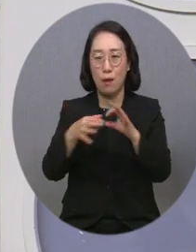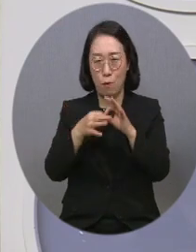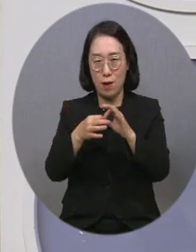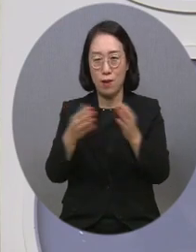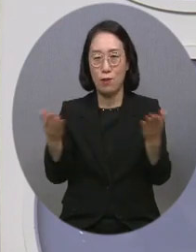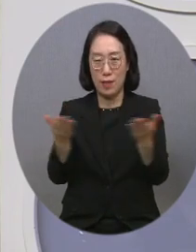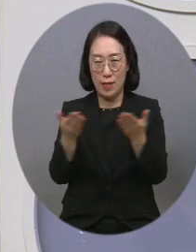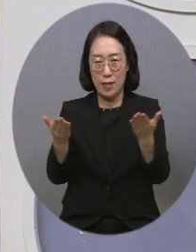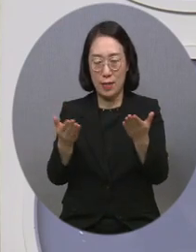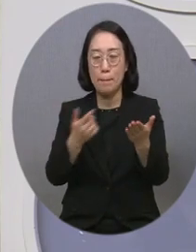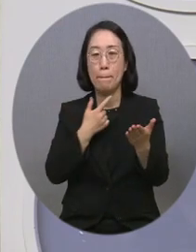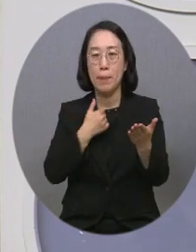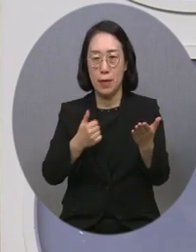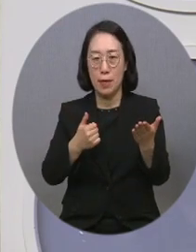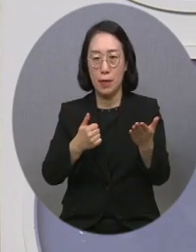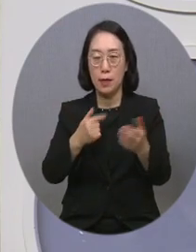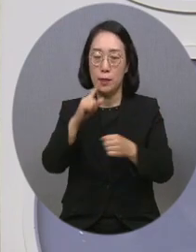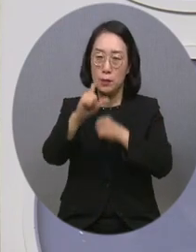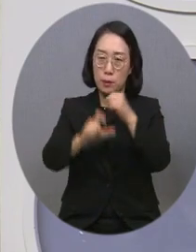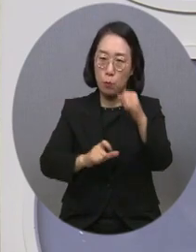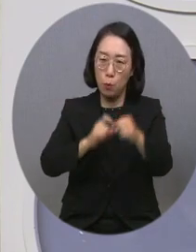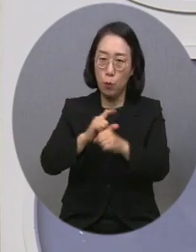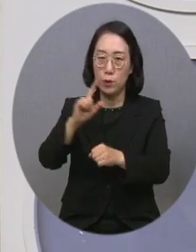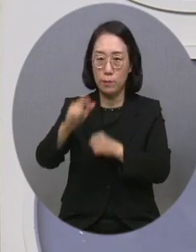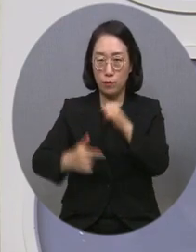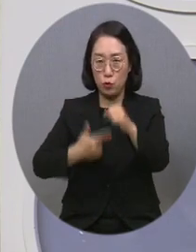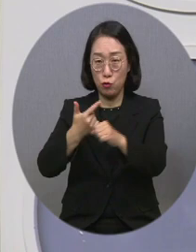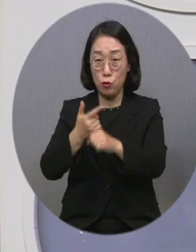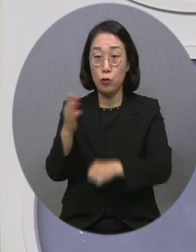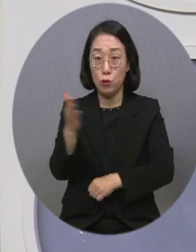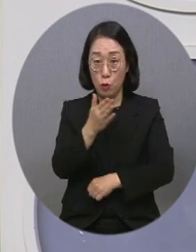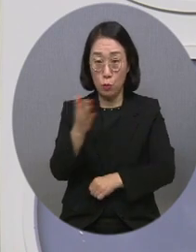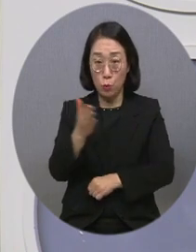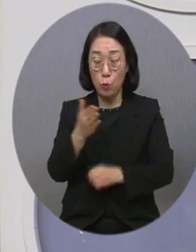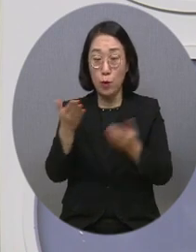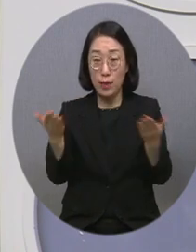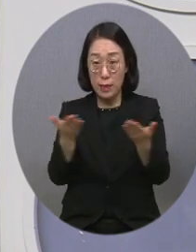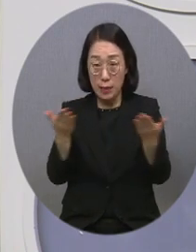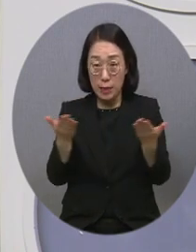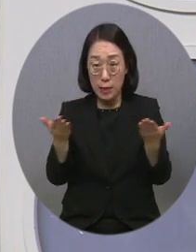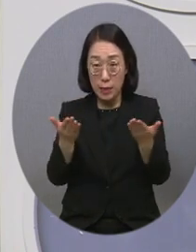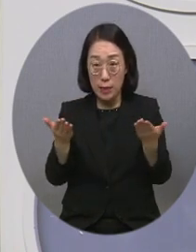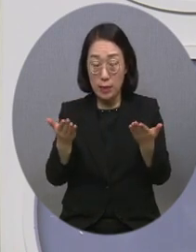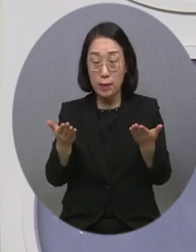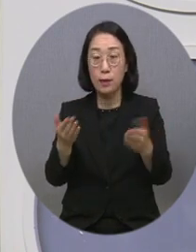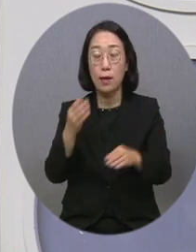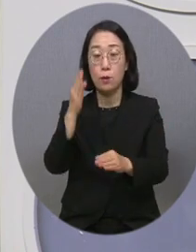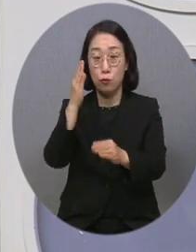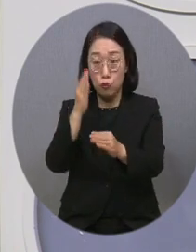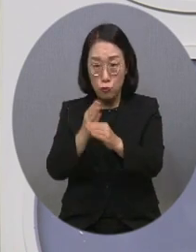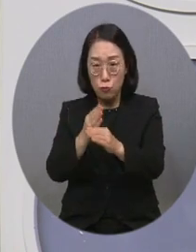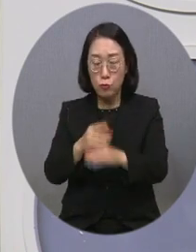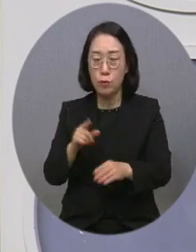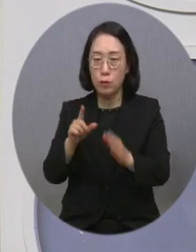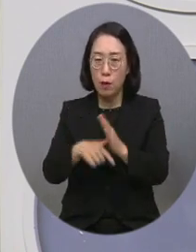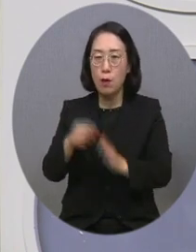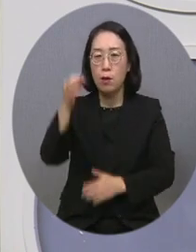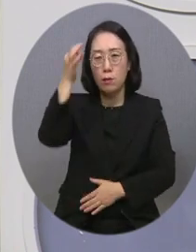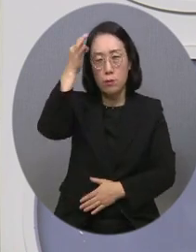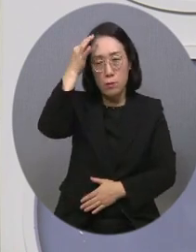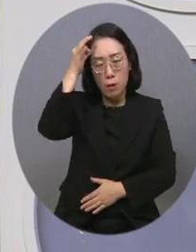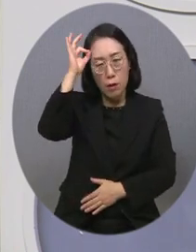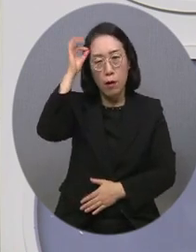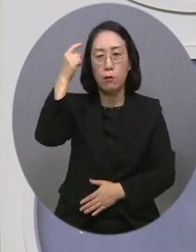한 5, 6년 정도 근무를 하고 있다가 그때 이제 제가 좀 생각하고 많이 고민했던